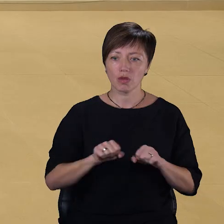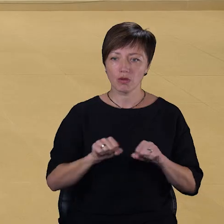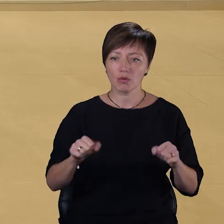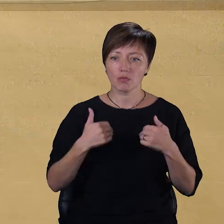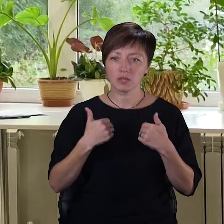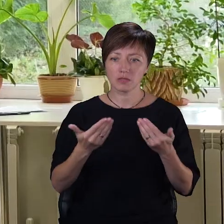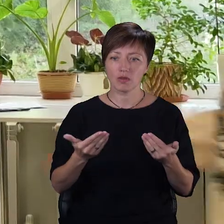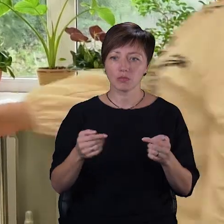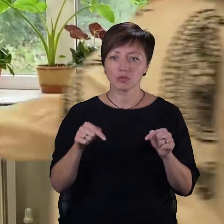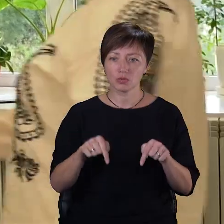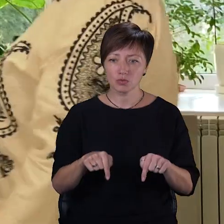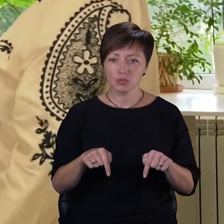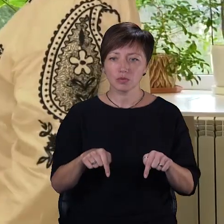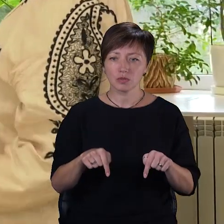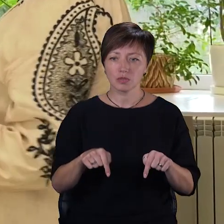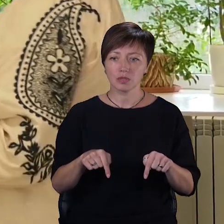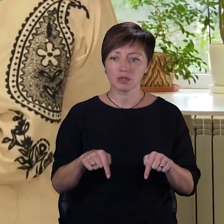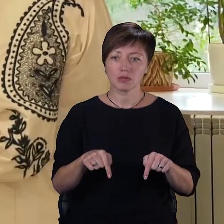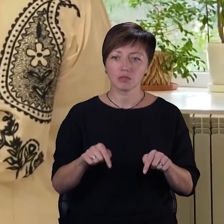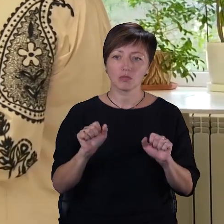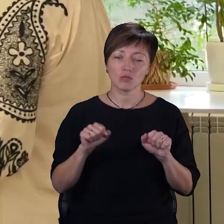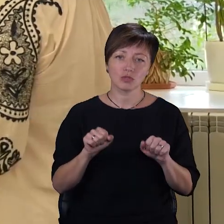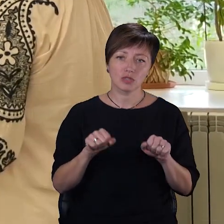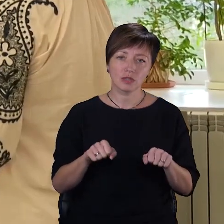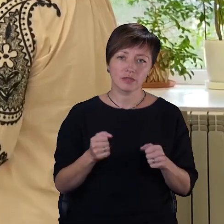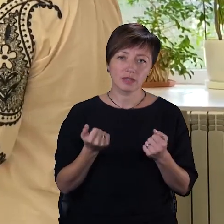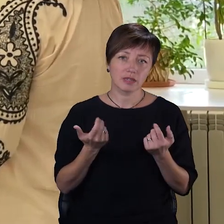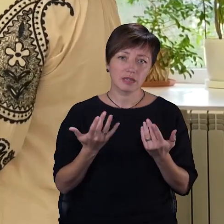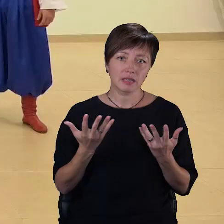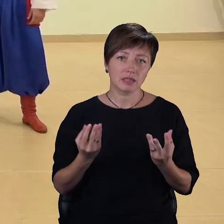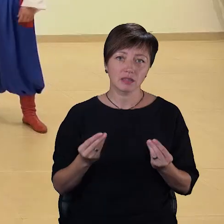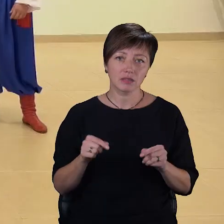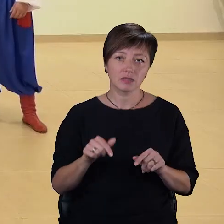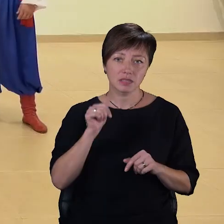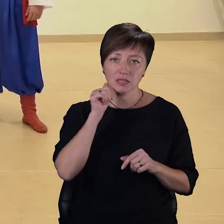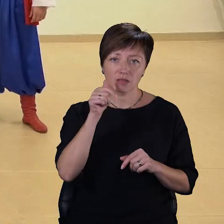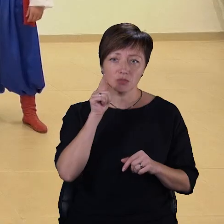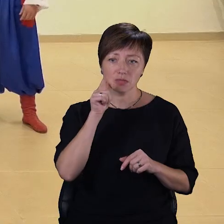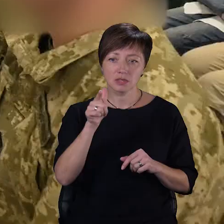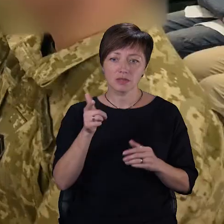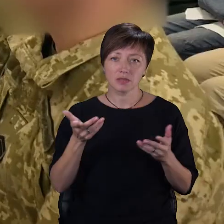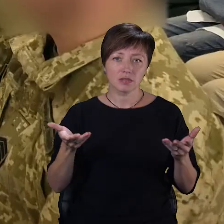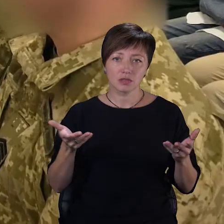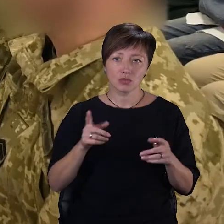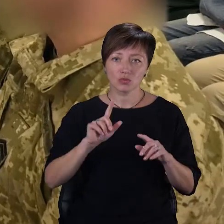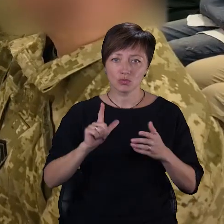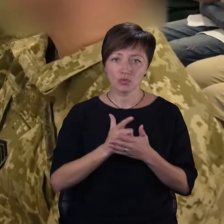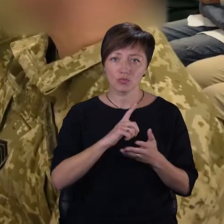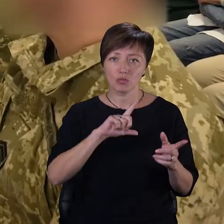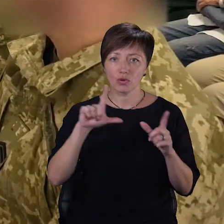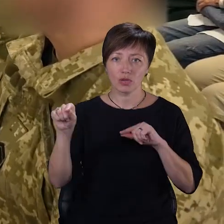вами тут, ми, можливо, хтось тут на кілька днів всього-навсього, і вже завтра чи післязавтра знову